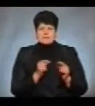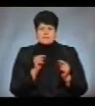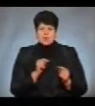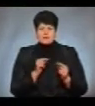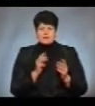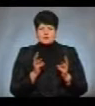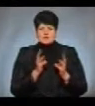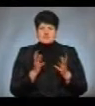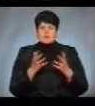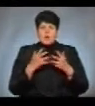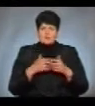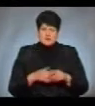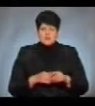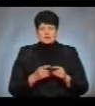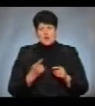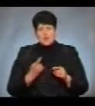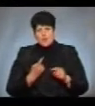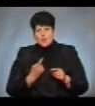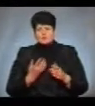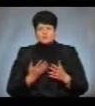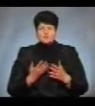і обладнанням, і охороною, і